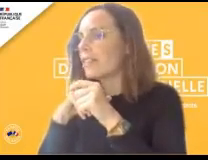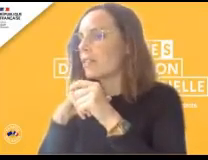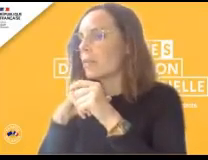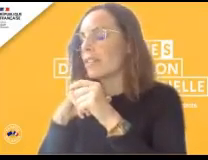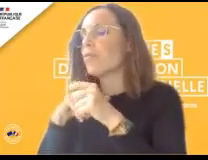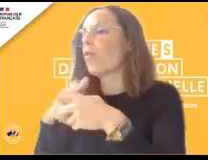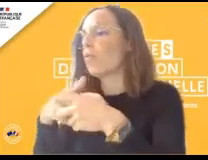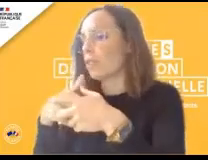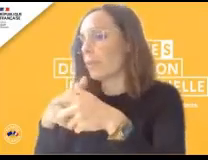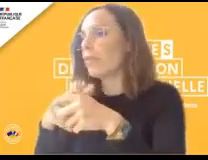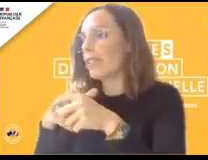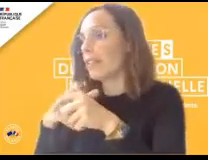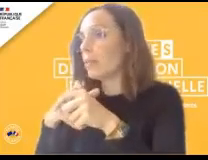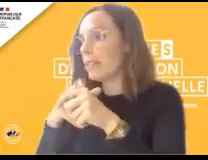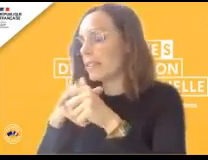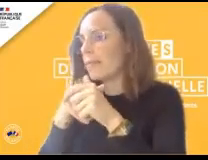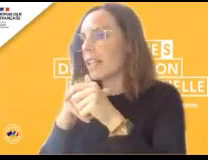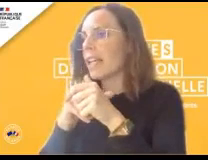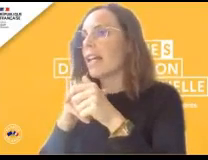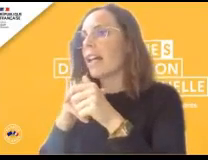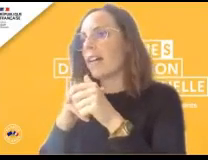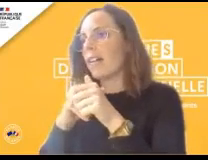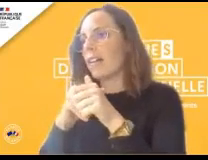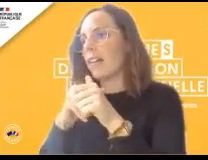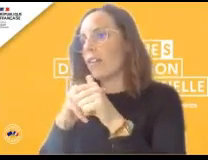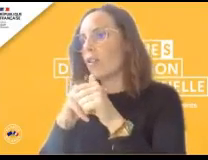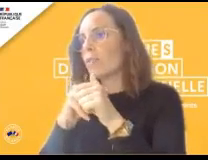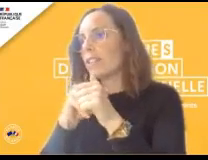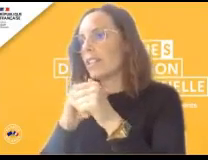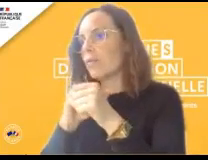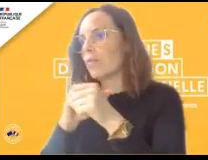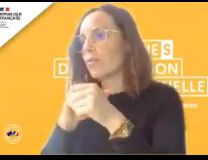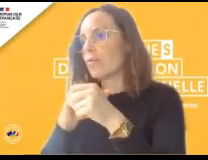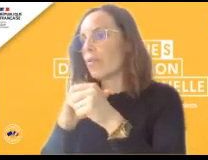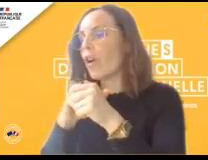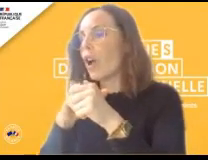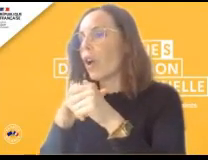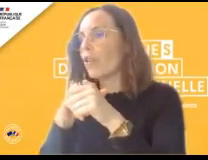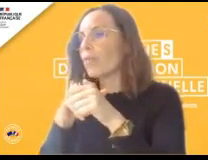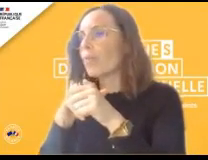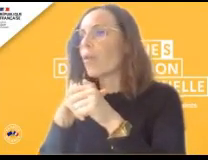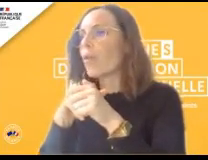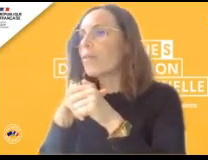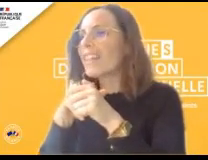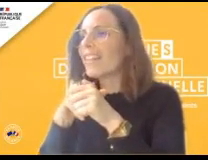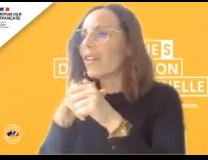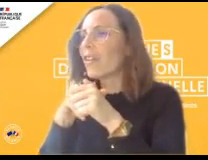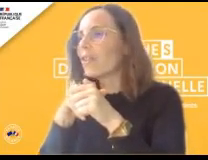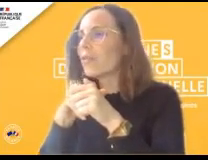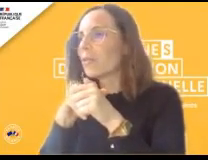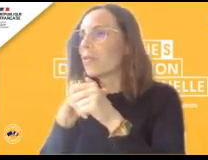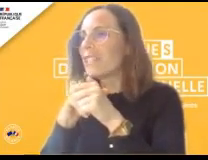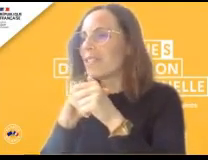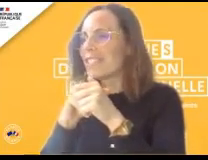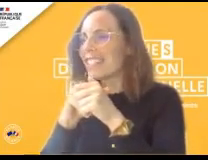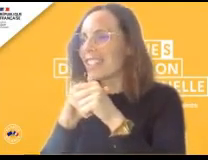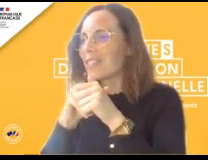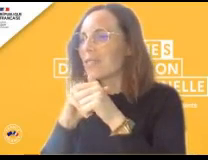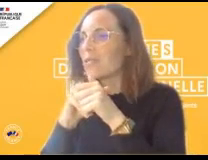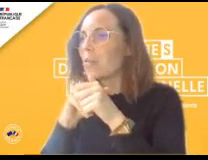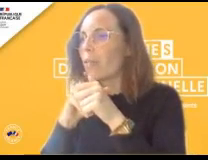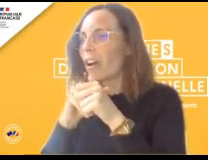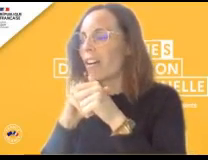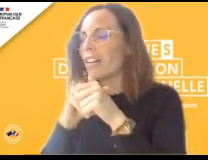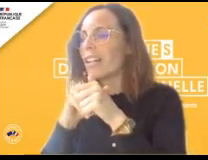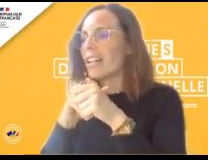finalement une idée de métier ou confirmer une idée de métier. L'objectif de ce premier second niveau, c'est-à-dire